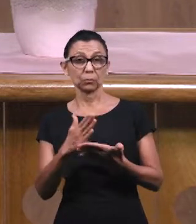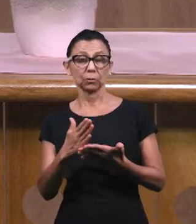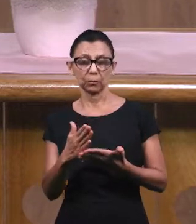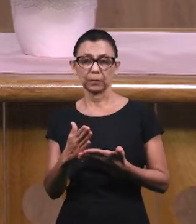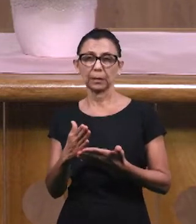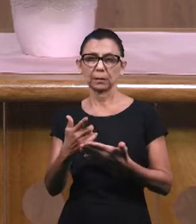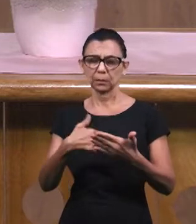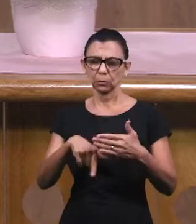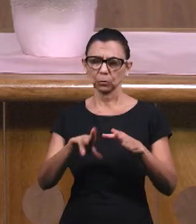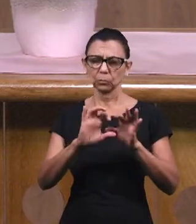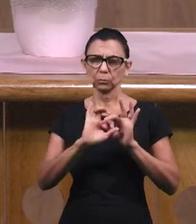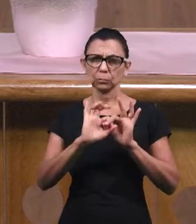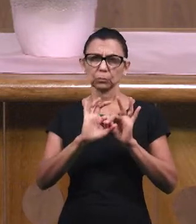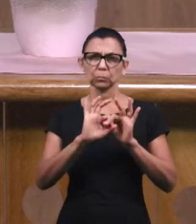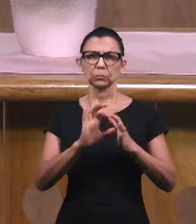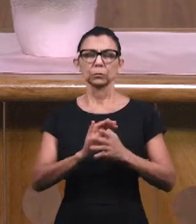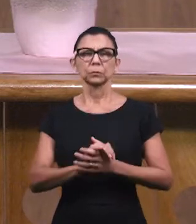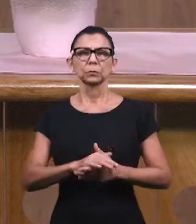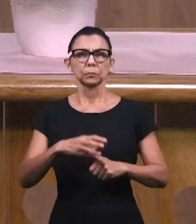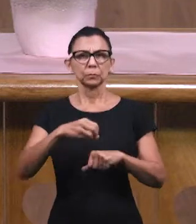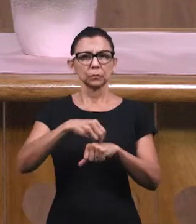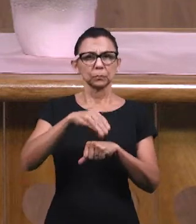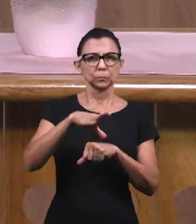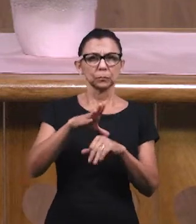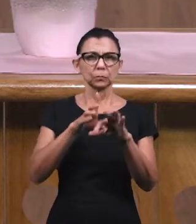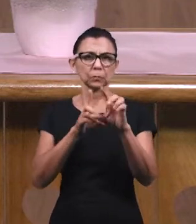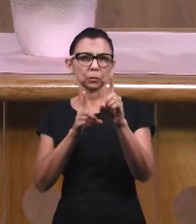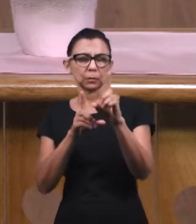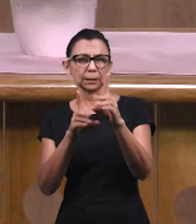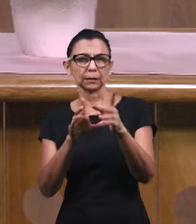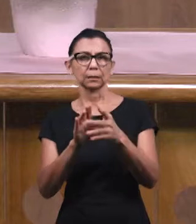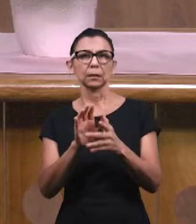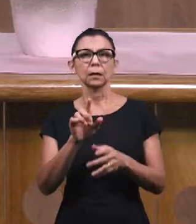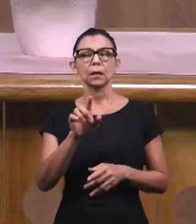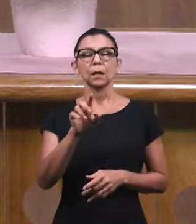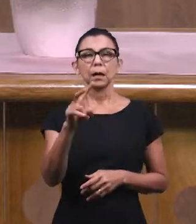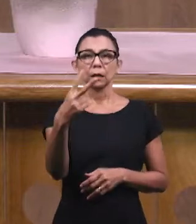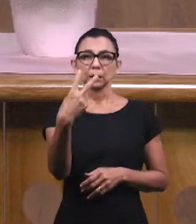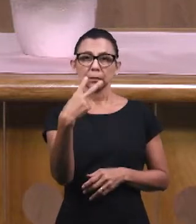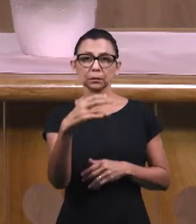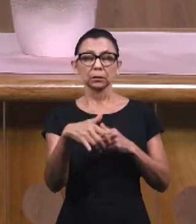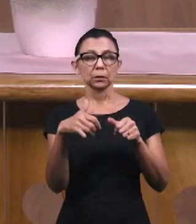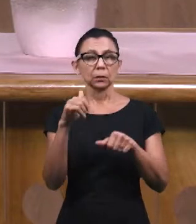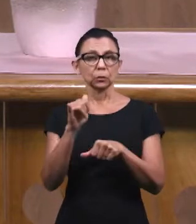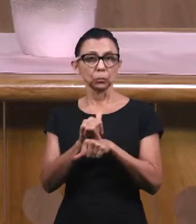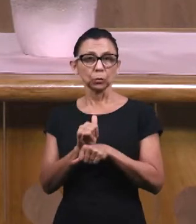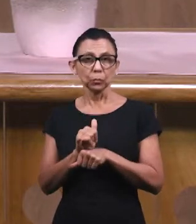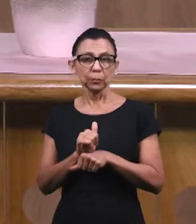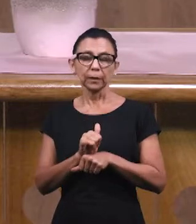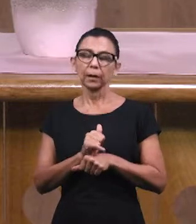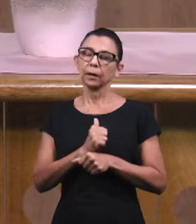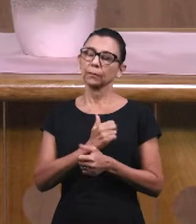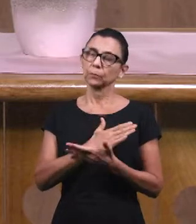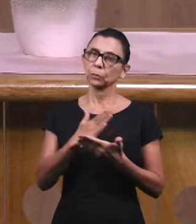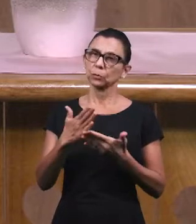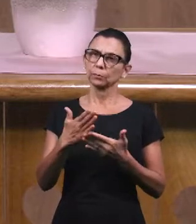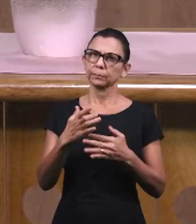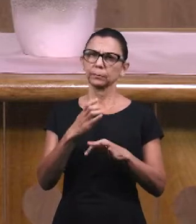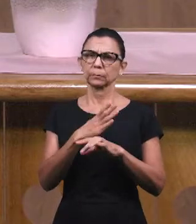moment ensemble où la doctrine va être apportée. Mais pour vous qui assistez via YouTube, nous commençons le